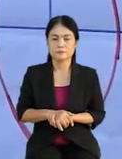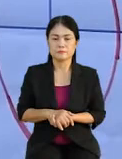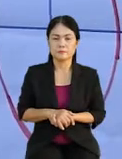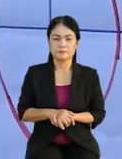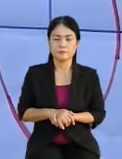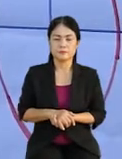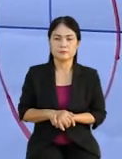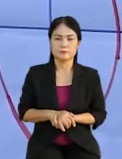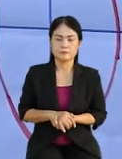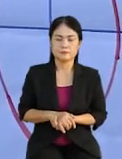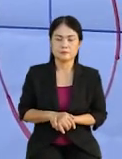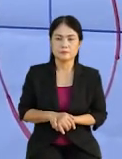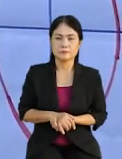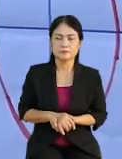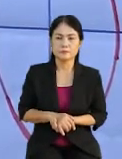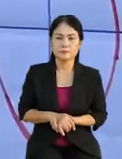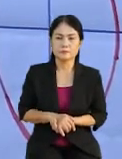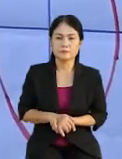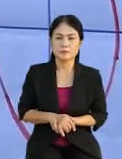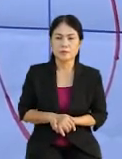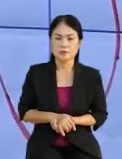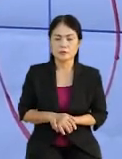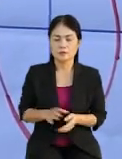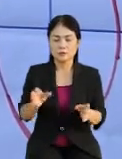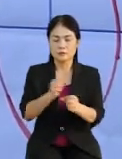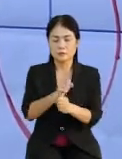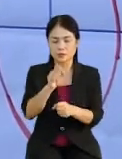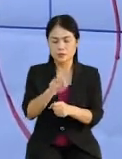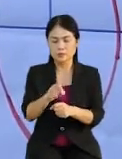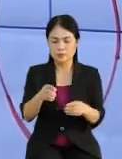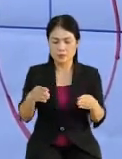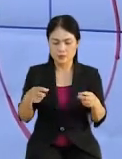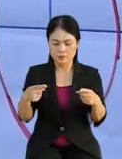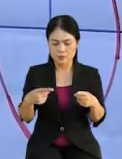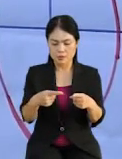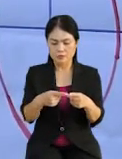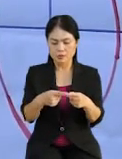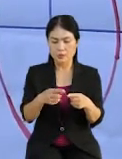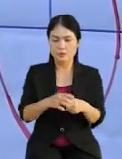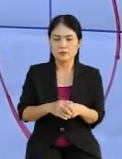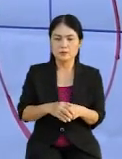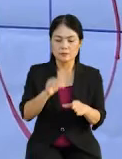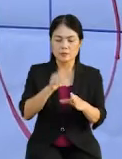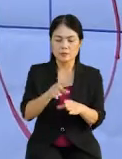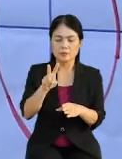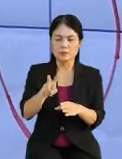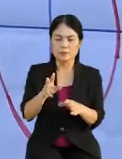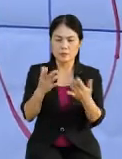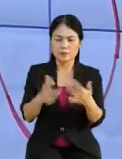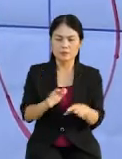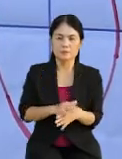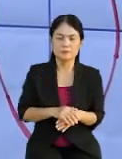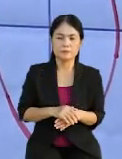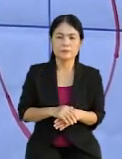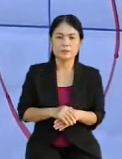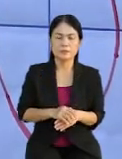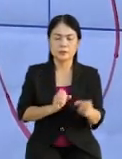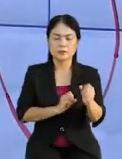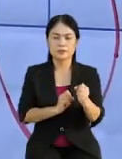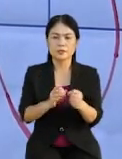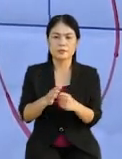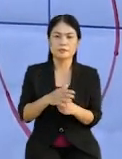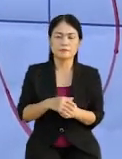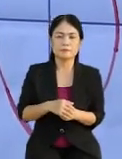nì bà dương bán chùm nói trò sắp ở nơi thu pi nàng hải bà chấp